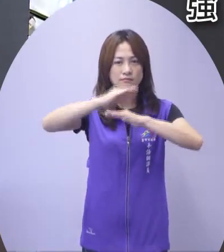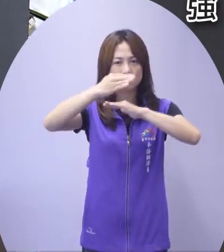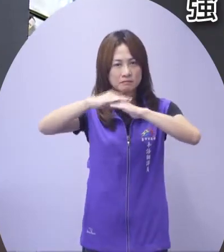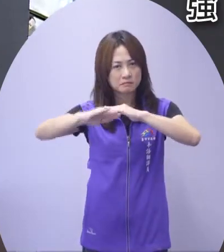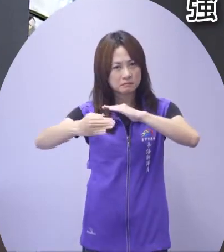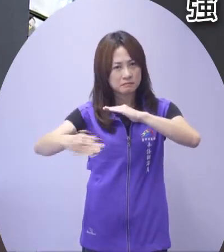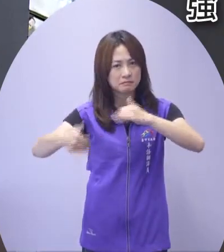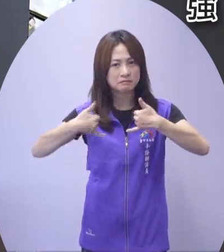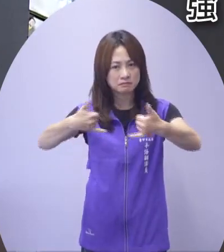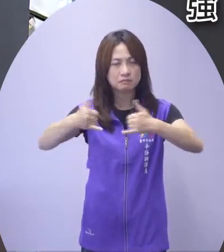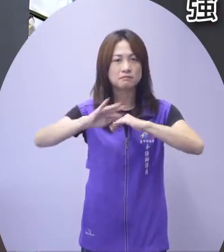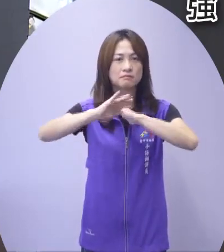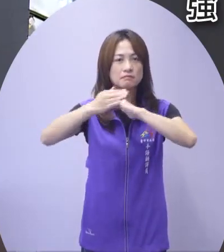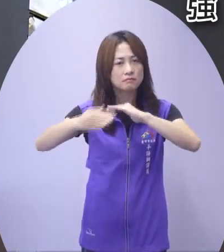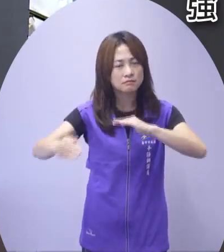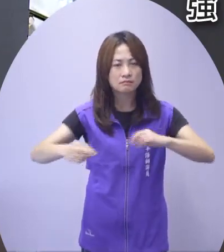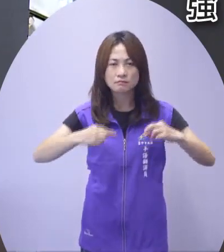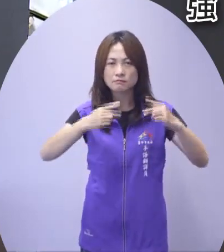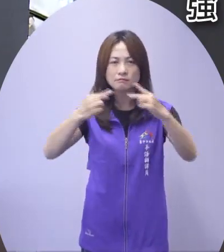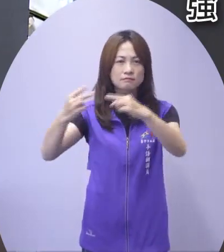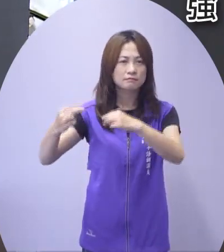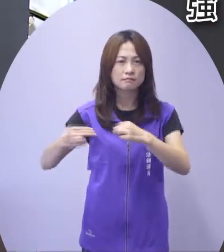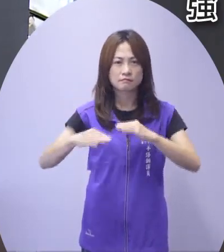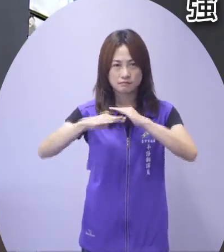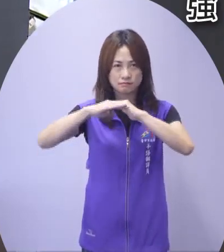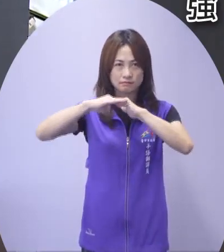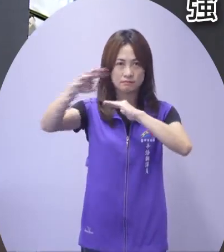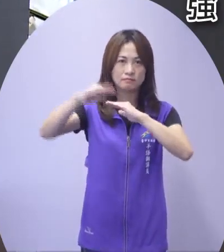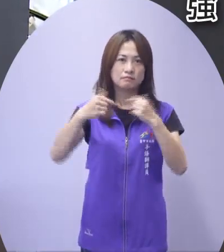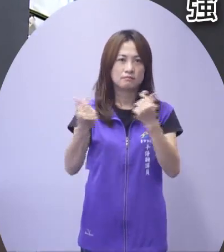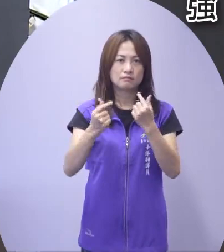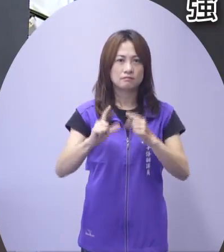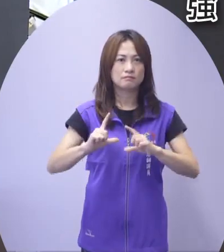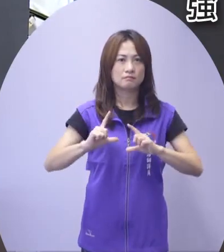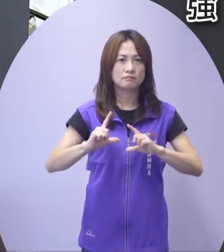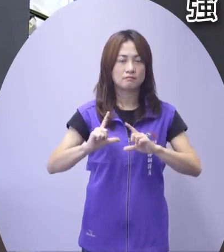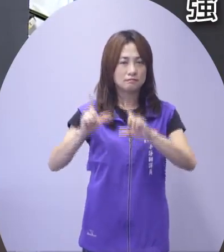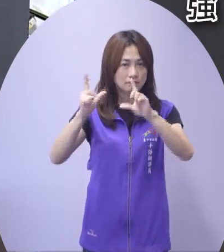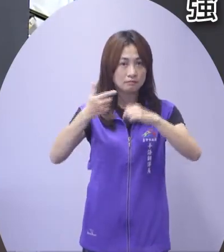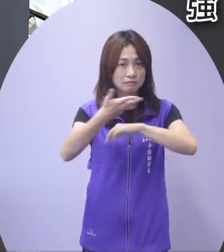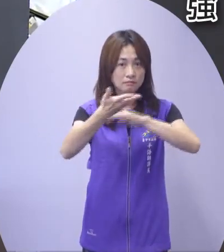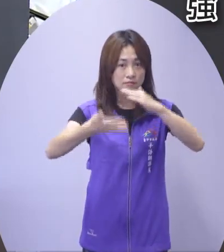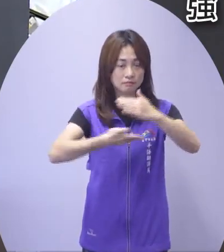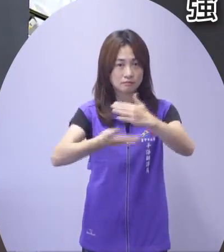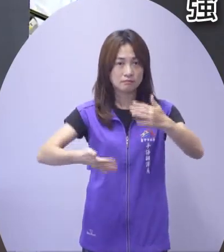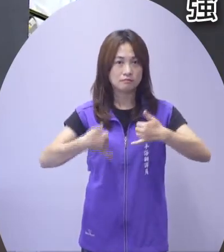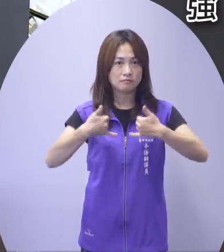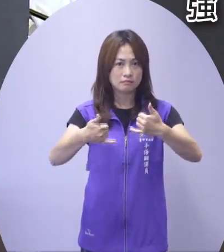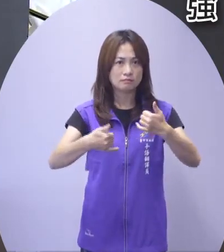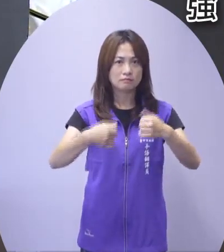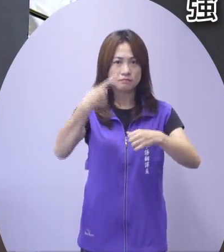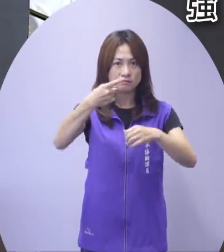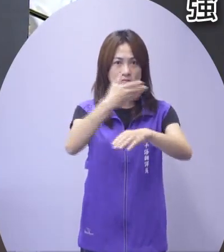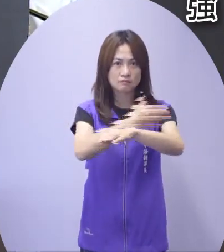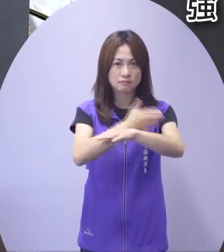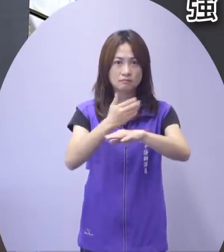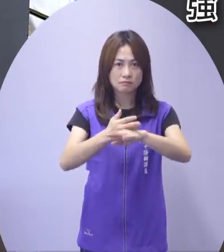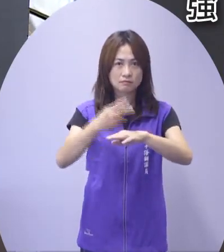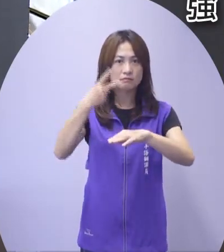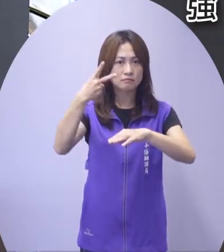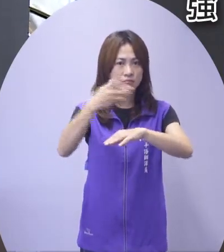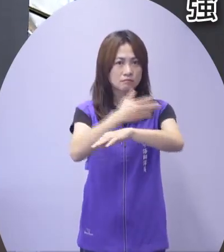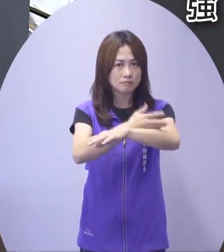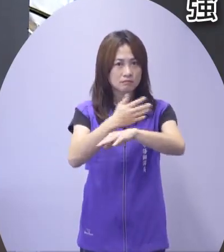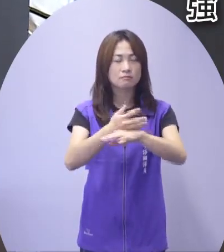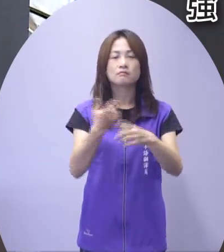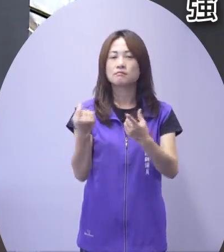街一段，还有东湖街二段哦，这相关的这些碳品作业呢，这部分都特别感谢监测器